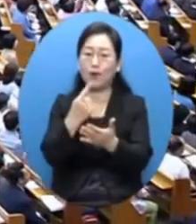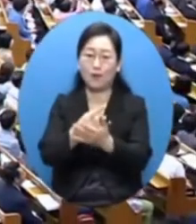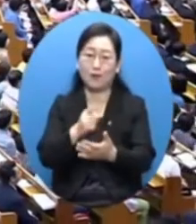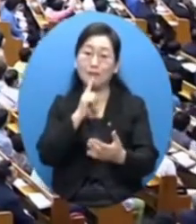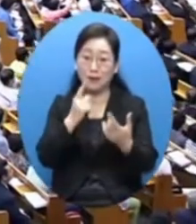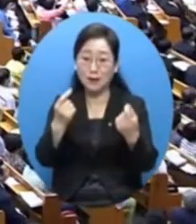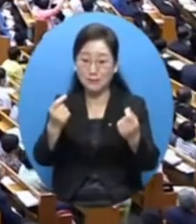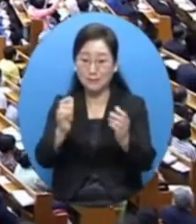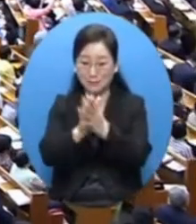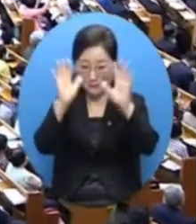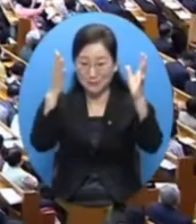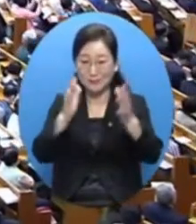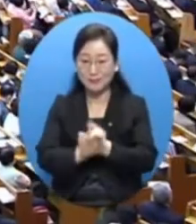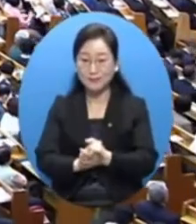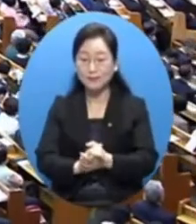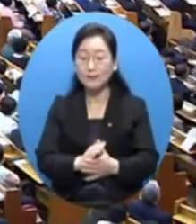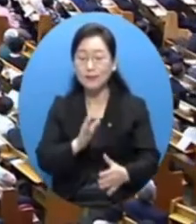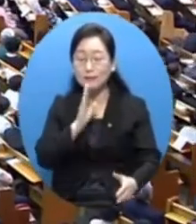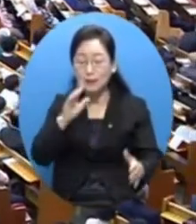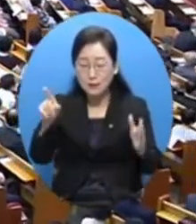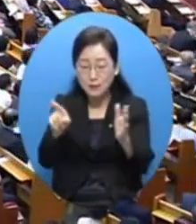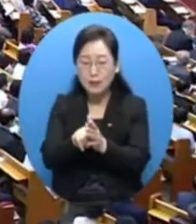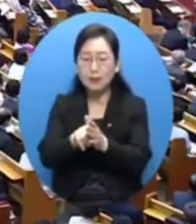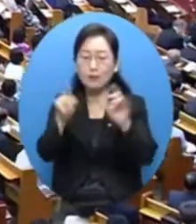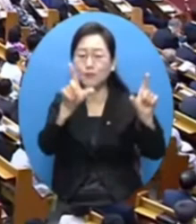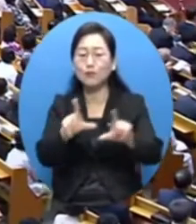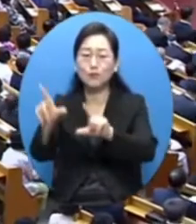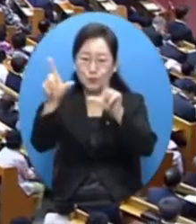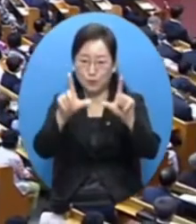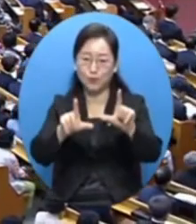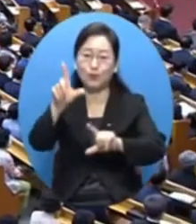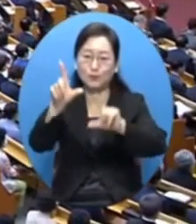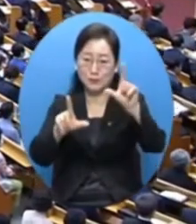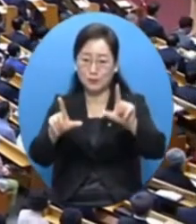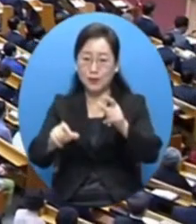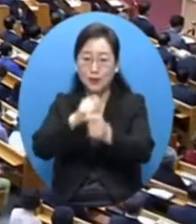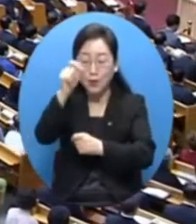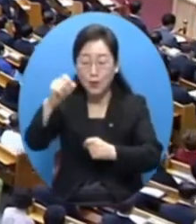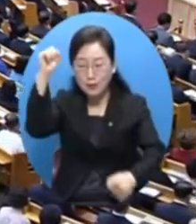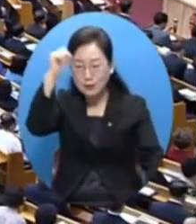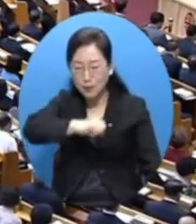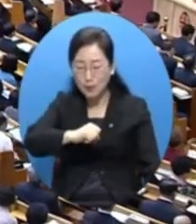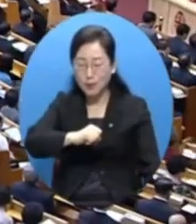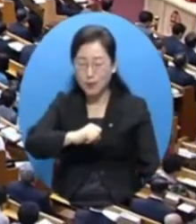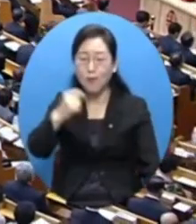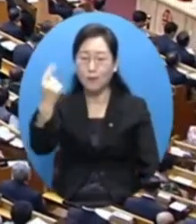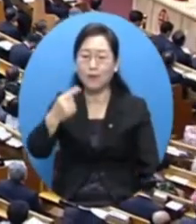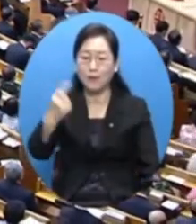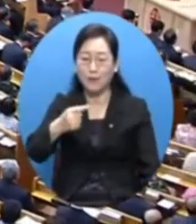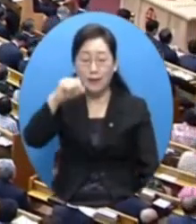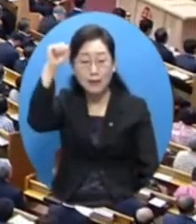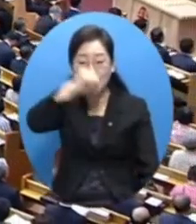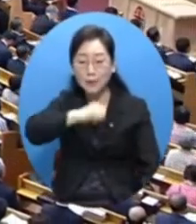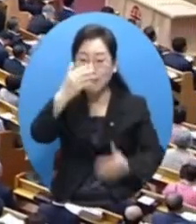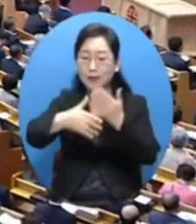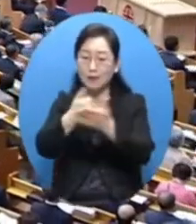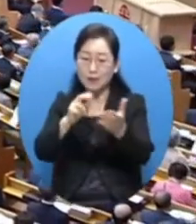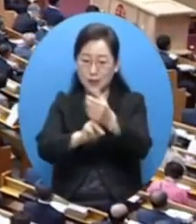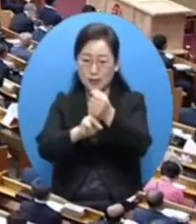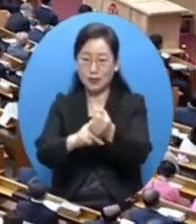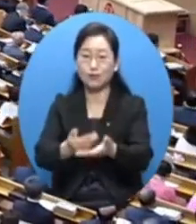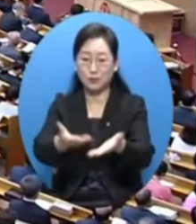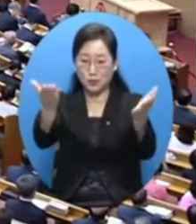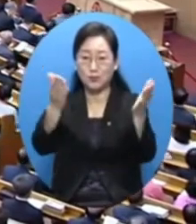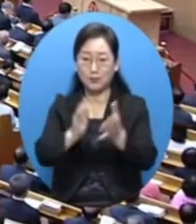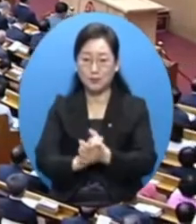할렐루야! 이것이 우리의 신앙의 모습인 것입니다. 우리에게는 영원한 새벽만 기다리고 있습니다. 새벽에 하나님이 기적을 베풀어